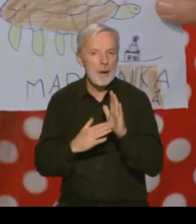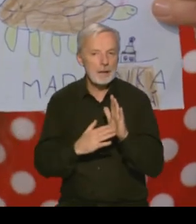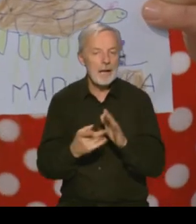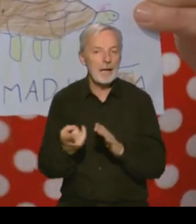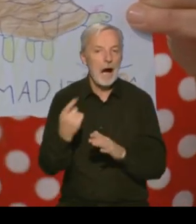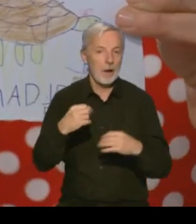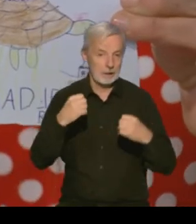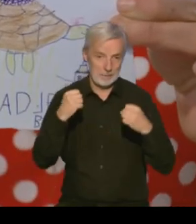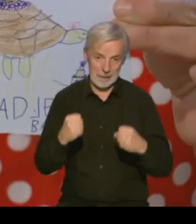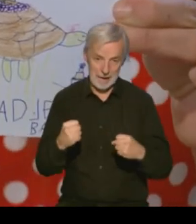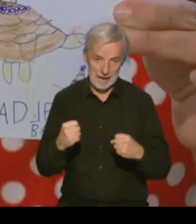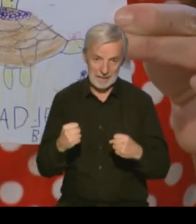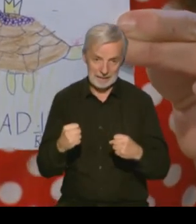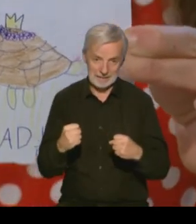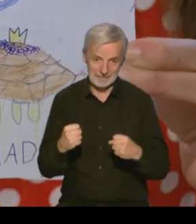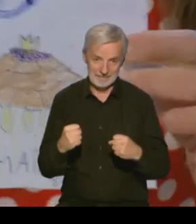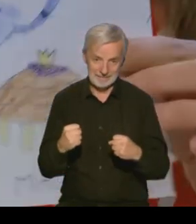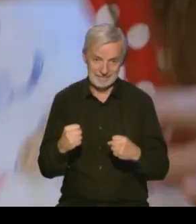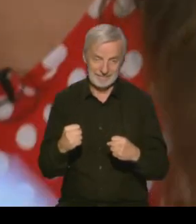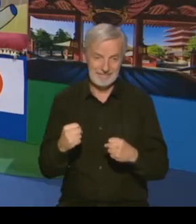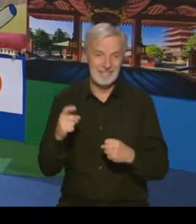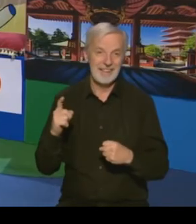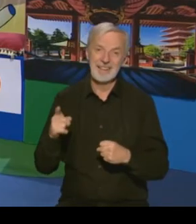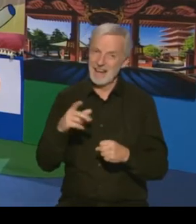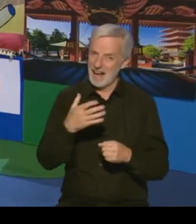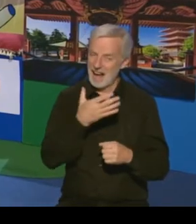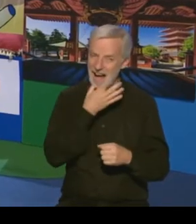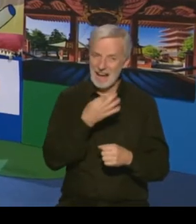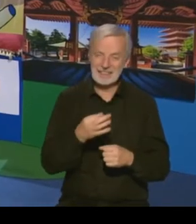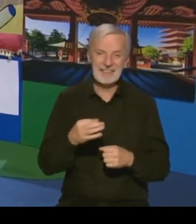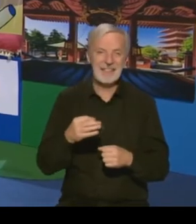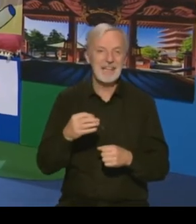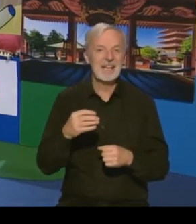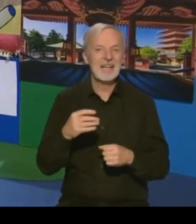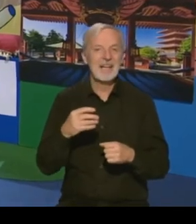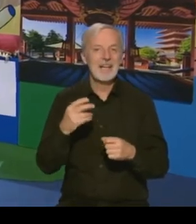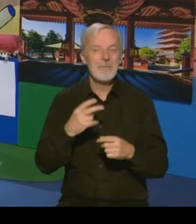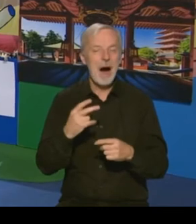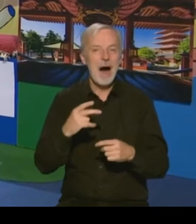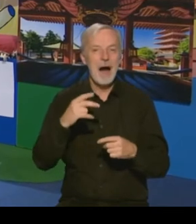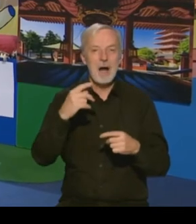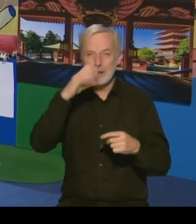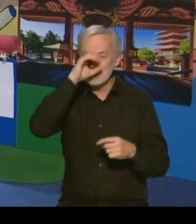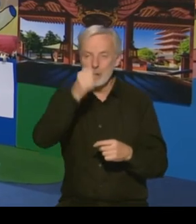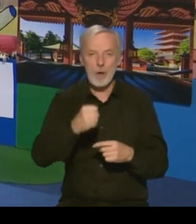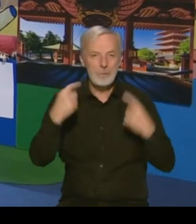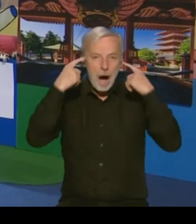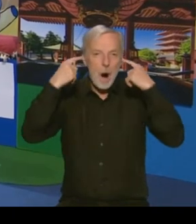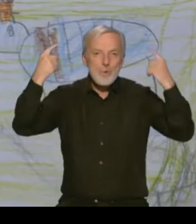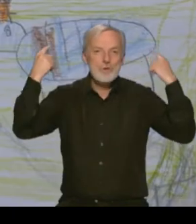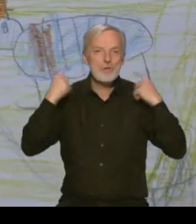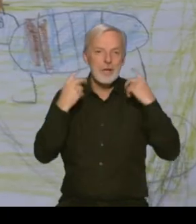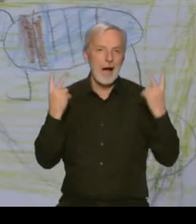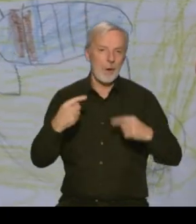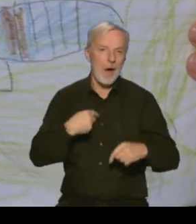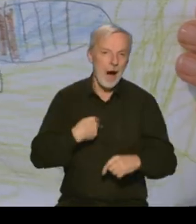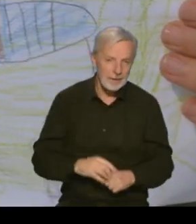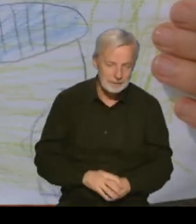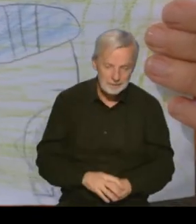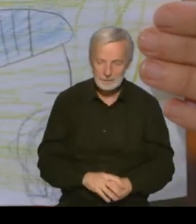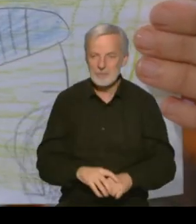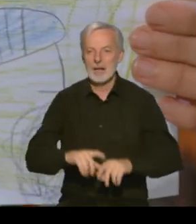Je sloni, ty mám rád, ty mají taky takový plachťáky jako já. No vidíš, nebo tohle je obrázek